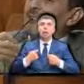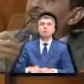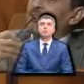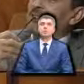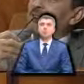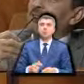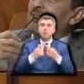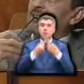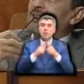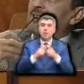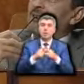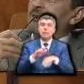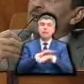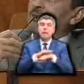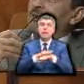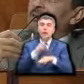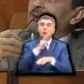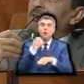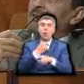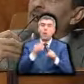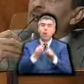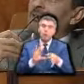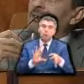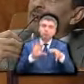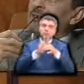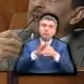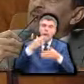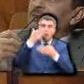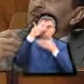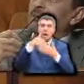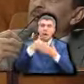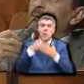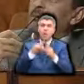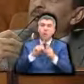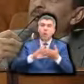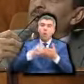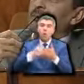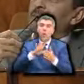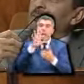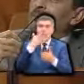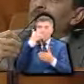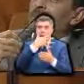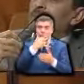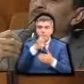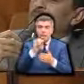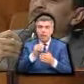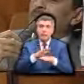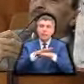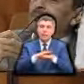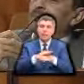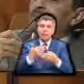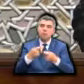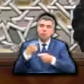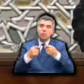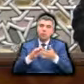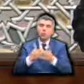على السياسه الحكوميه في مجال تعزيز العلاقات المغربيه الافريقيه سواء على المستوى الاقتصادي او السياسي.